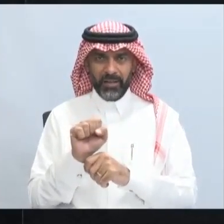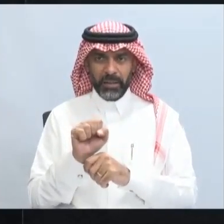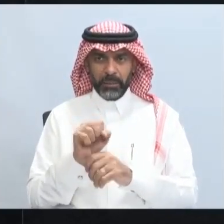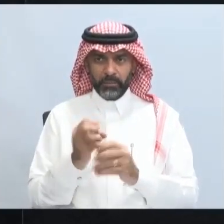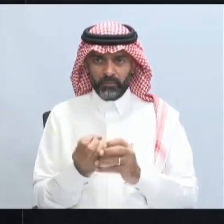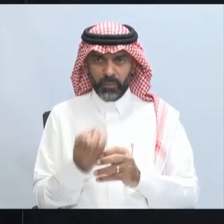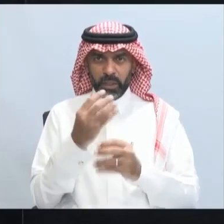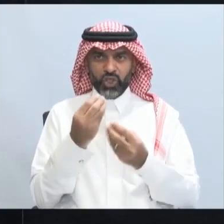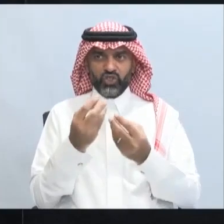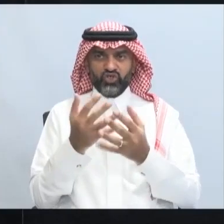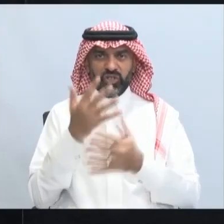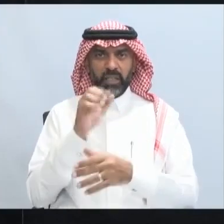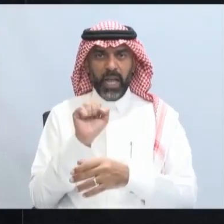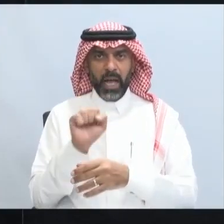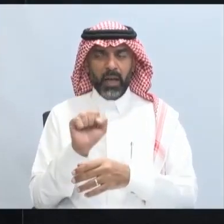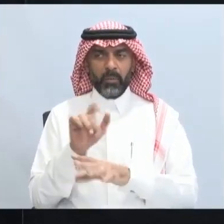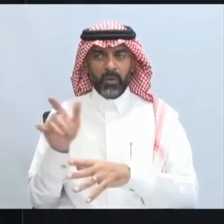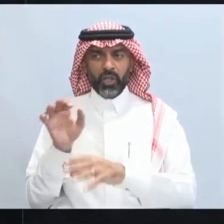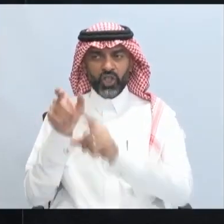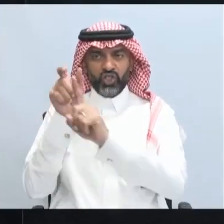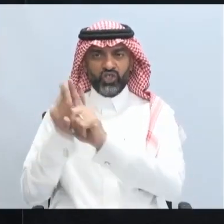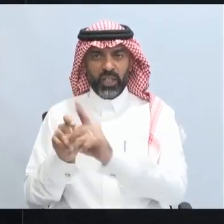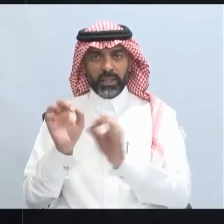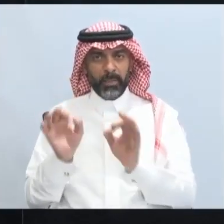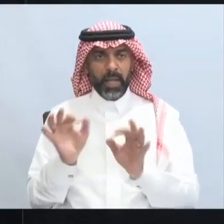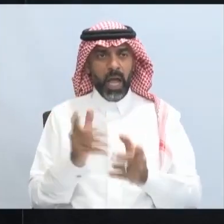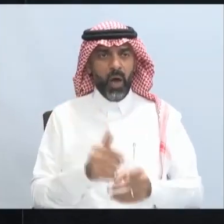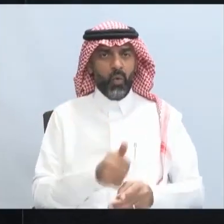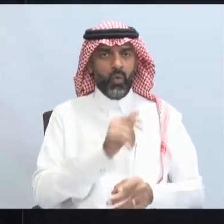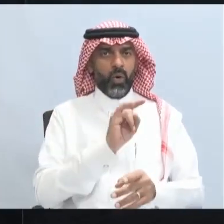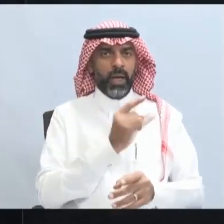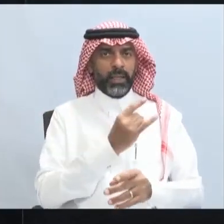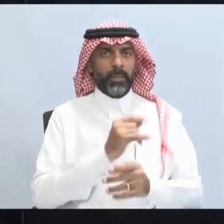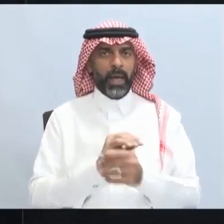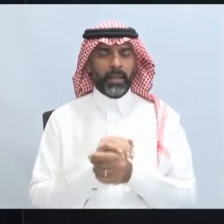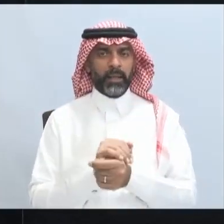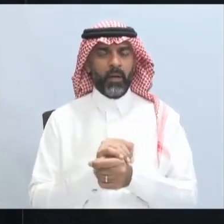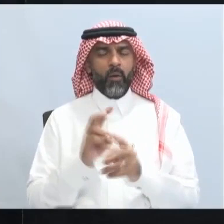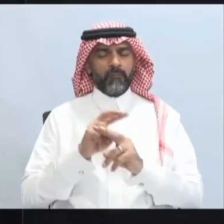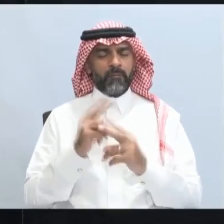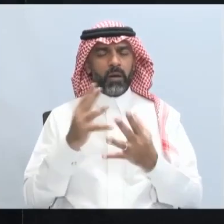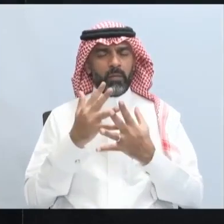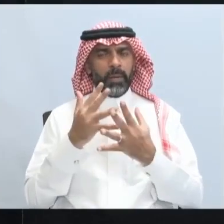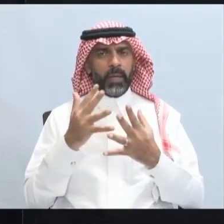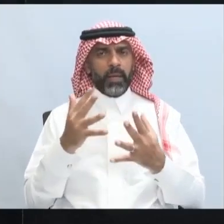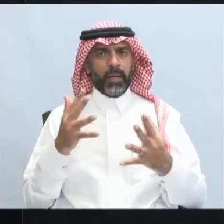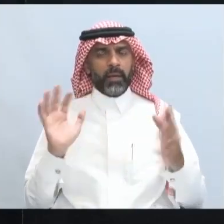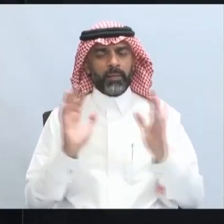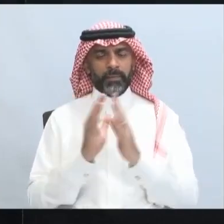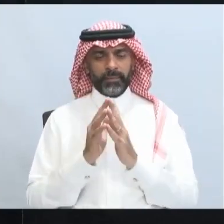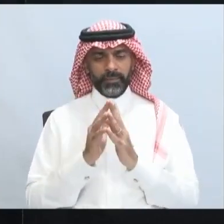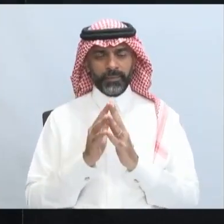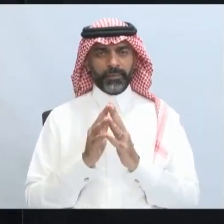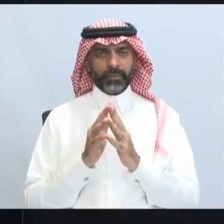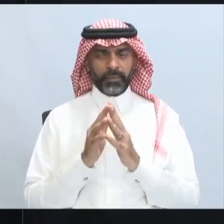نشا هذا الحق اما للشخص الطبيعي او الشخص الاعتباري بينهما فرق كبير فلا بد ان ينظر الى هذا